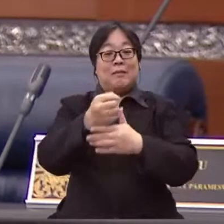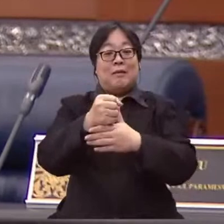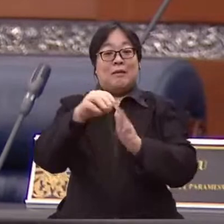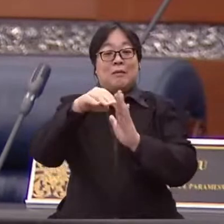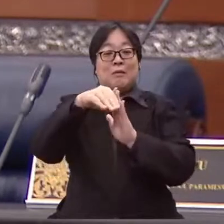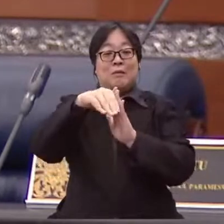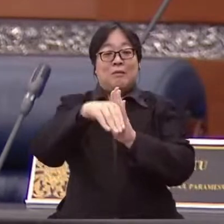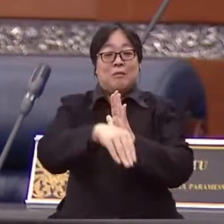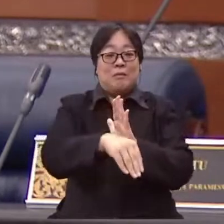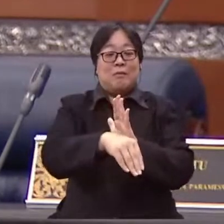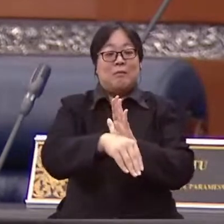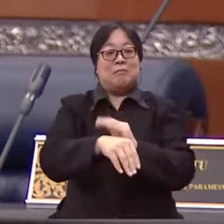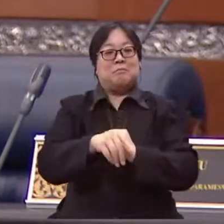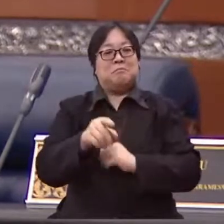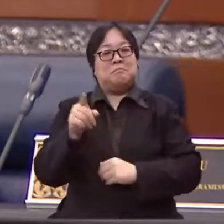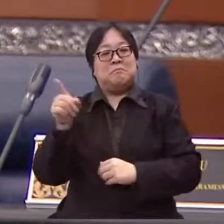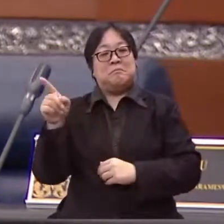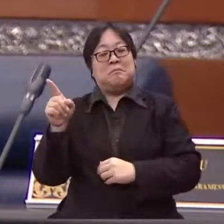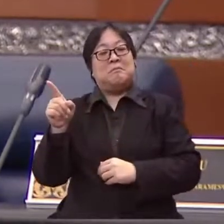karena